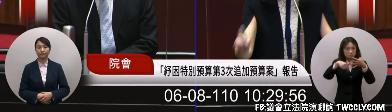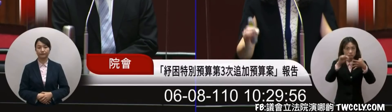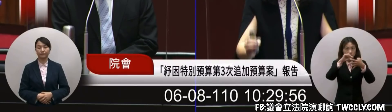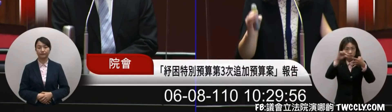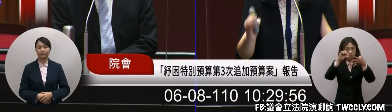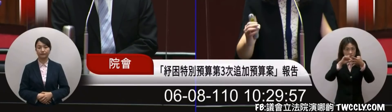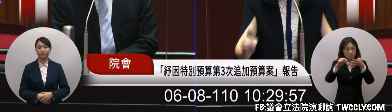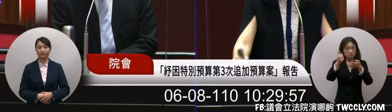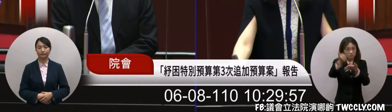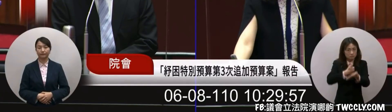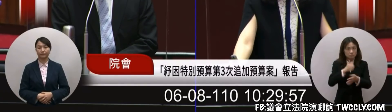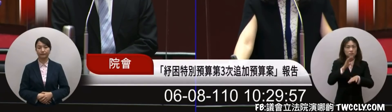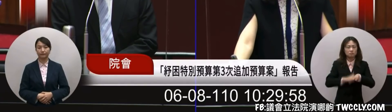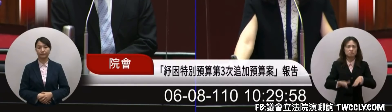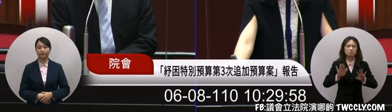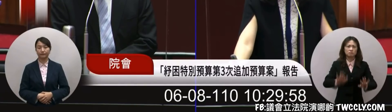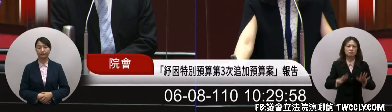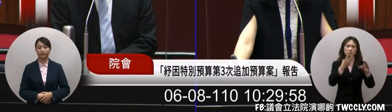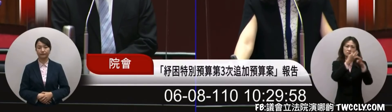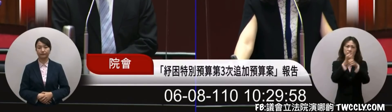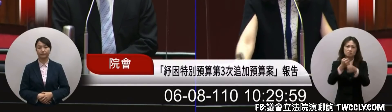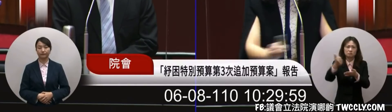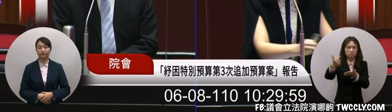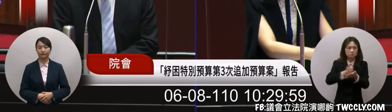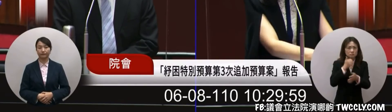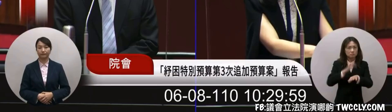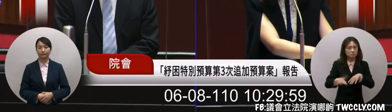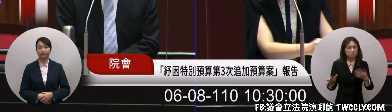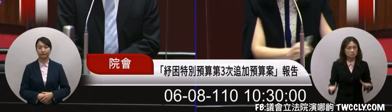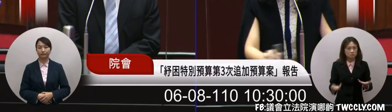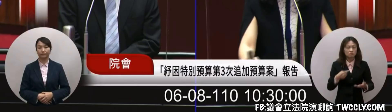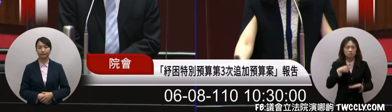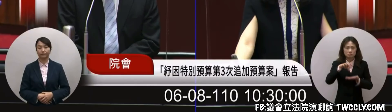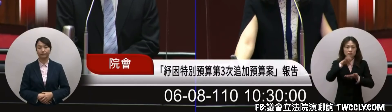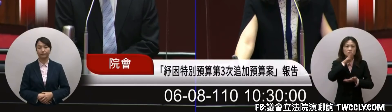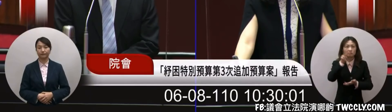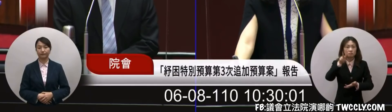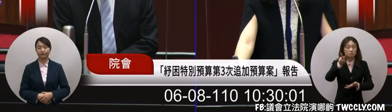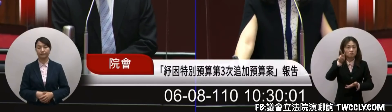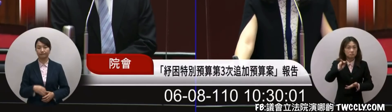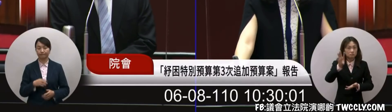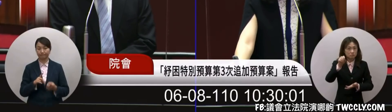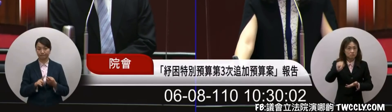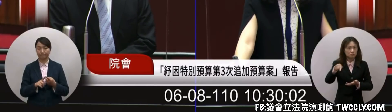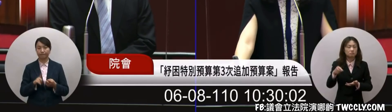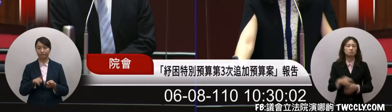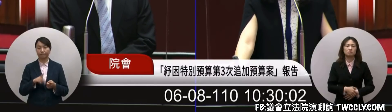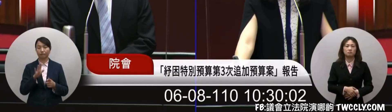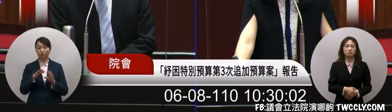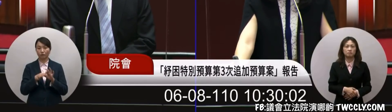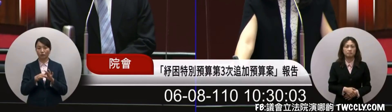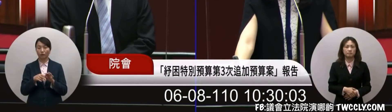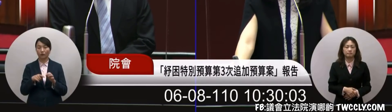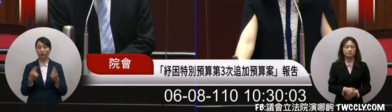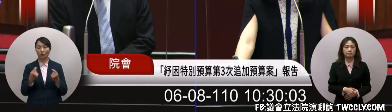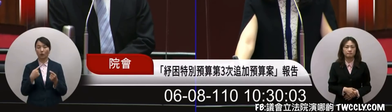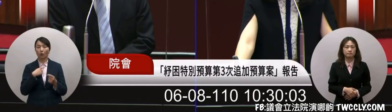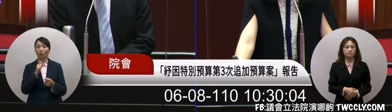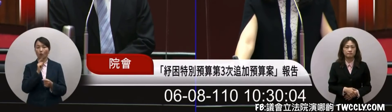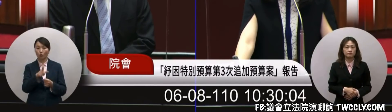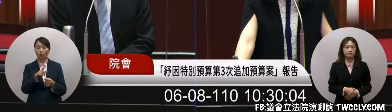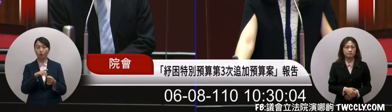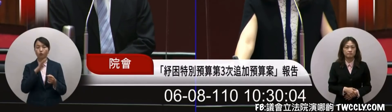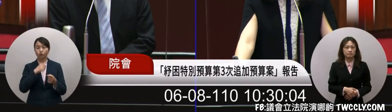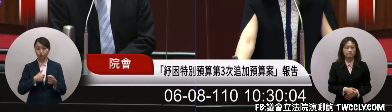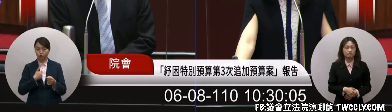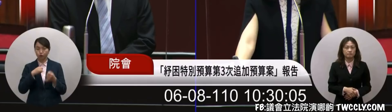那现在到底什么时候能够到货？我讲的是这2000万的部分。 是的，这个有关我们购买疫苗